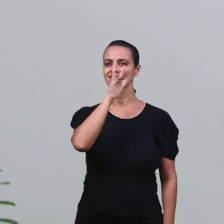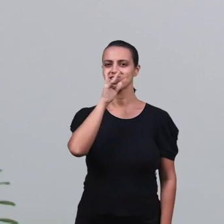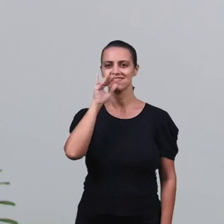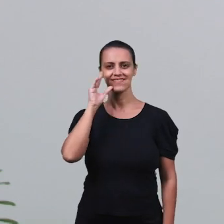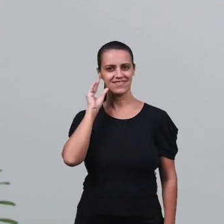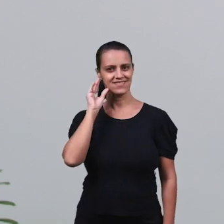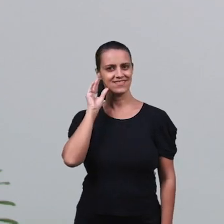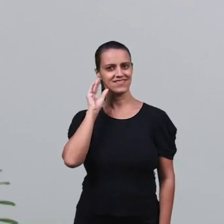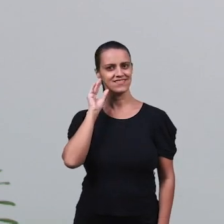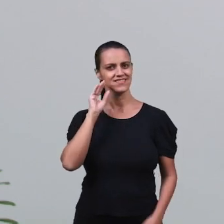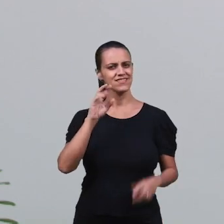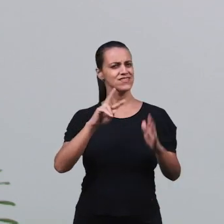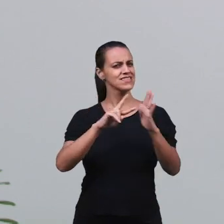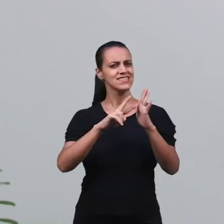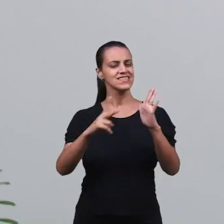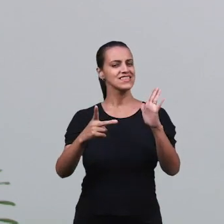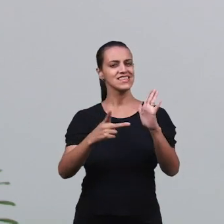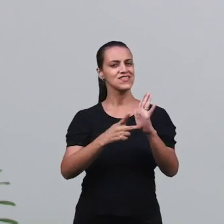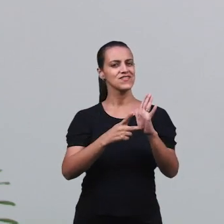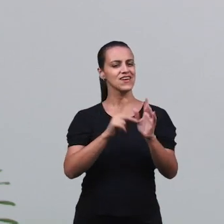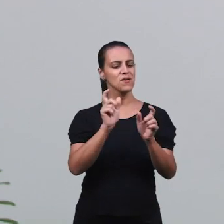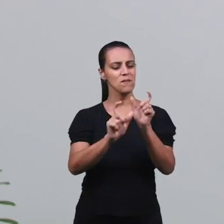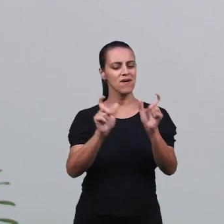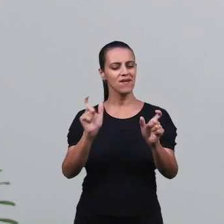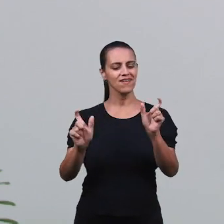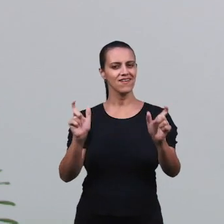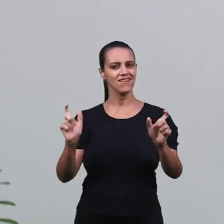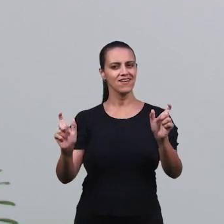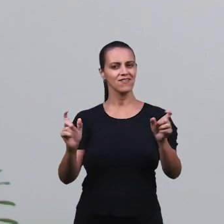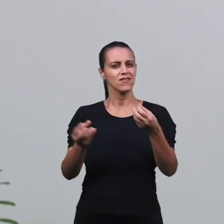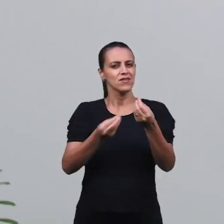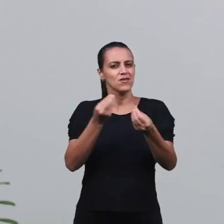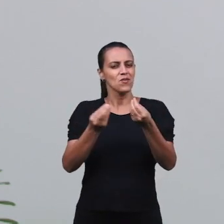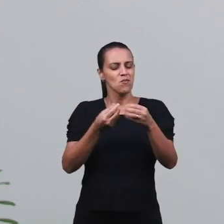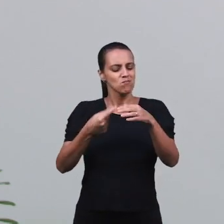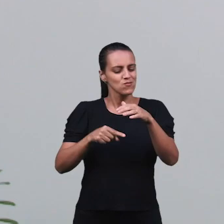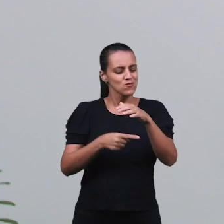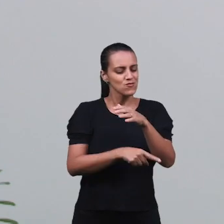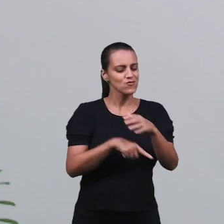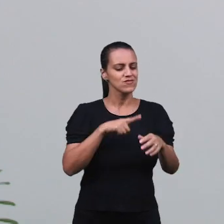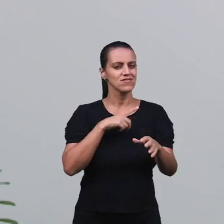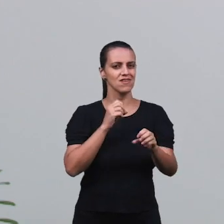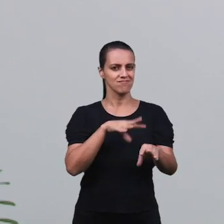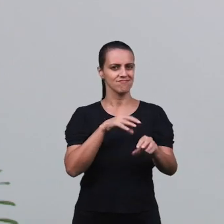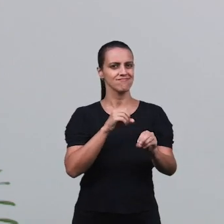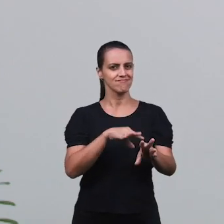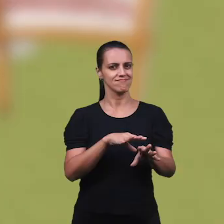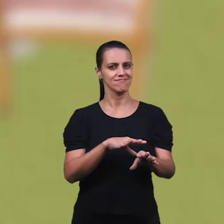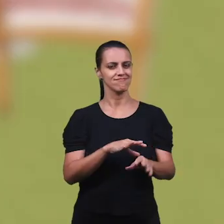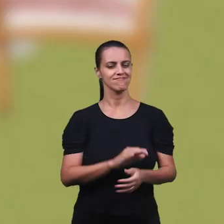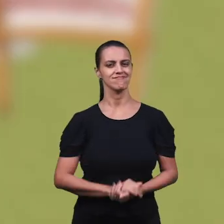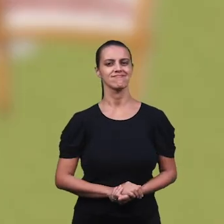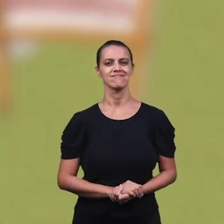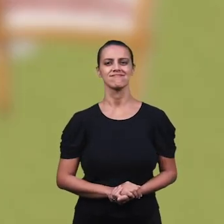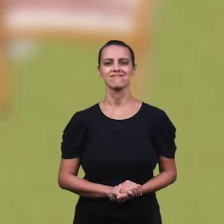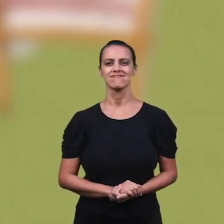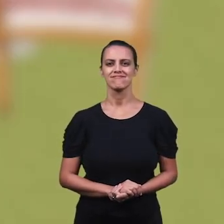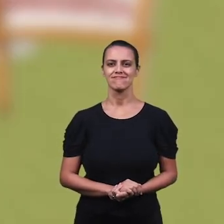adolescents la signification de ces mots et la profondeur de cet enseignement.